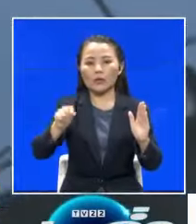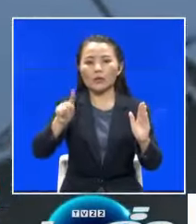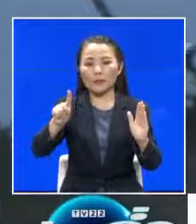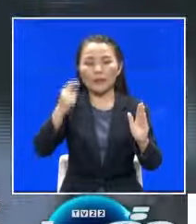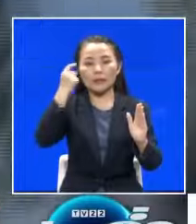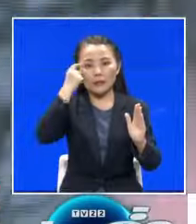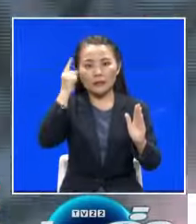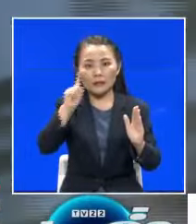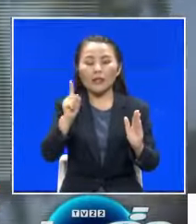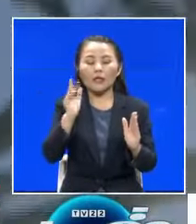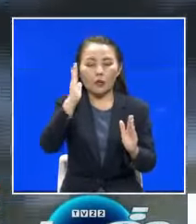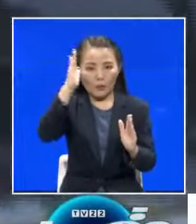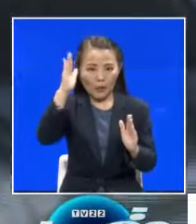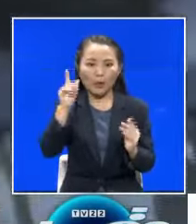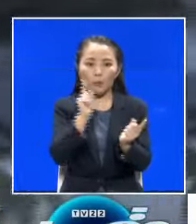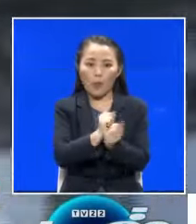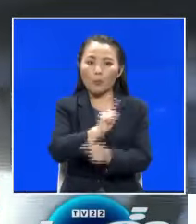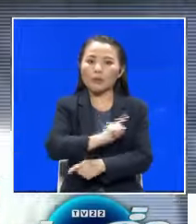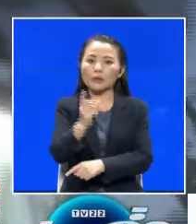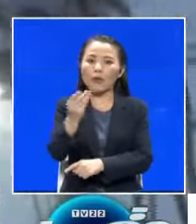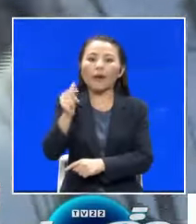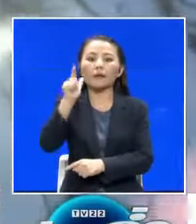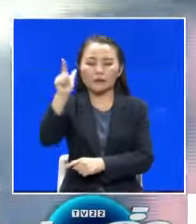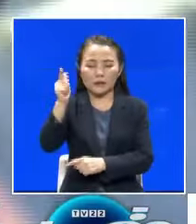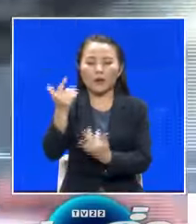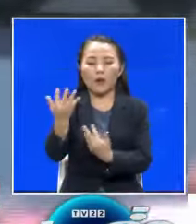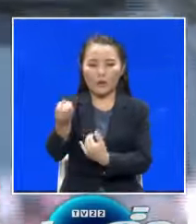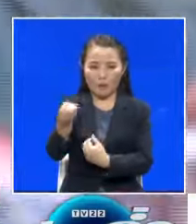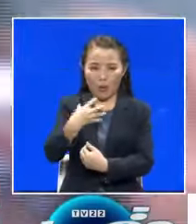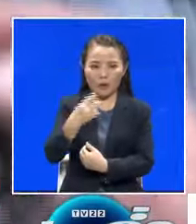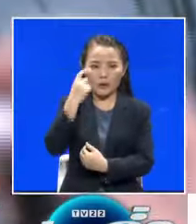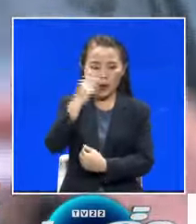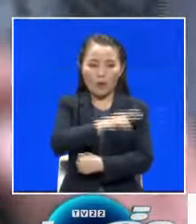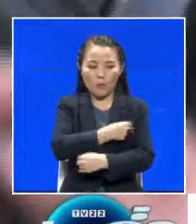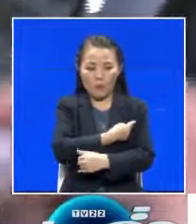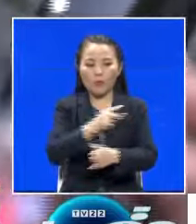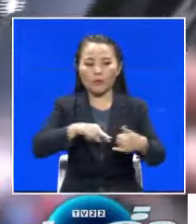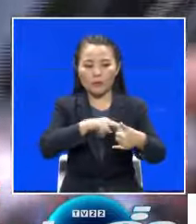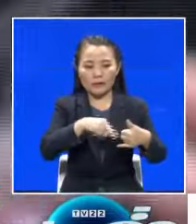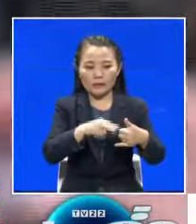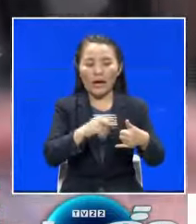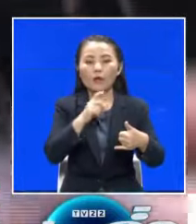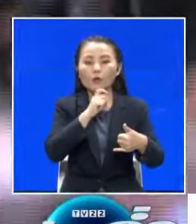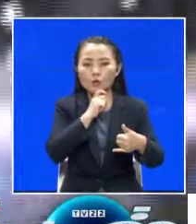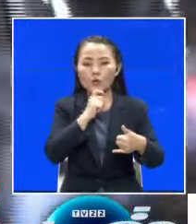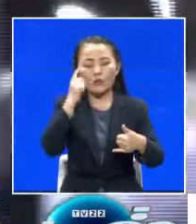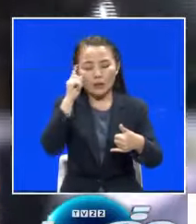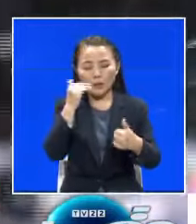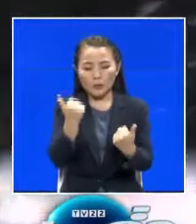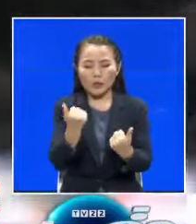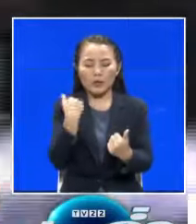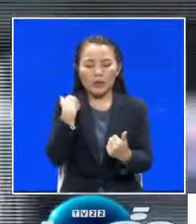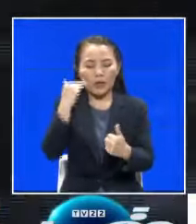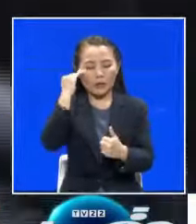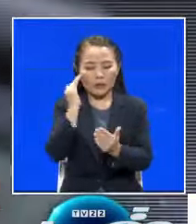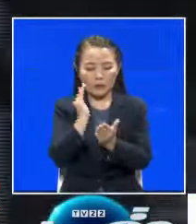ษิณด้วยว่าจะสะดวกในวันใดเพื่อไม่ให้กระทบต่อกระบวนการรักษาของแพทย์หากยังอยู่ระหว่างการทำหัตถการต่าง